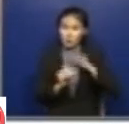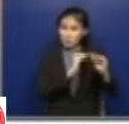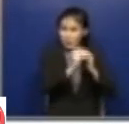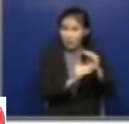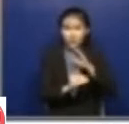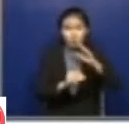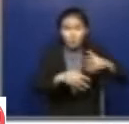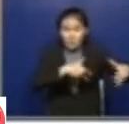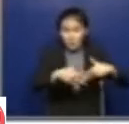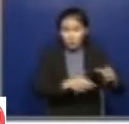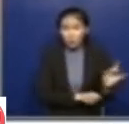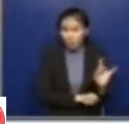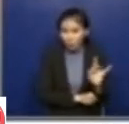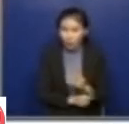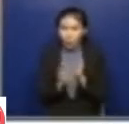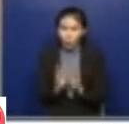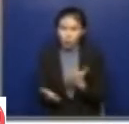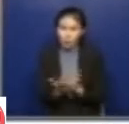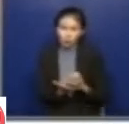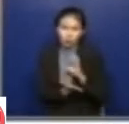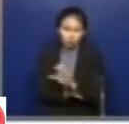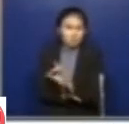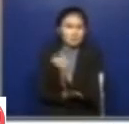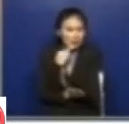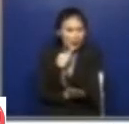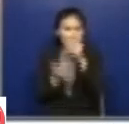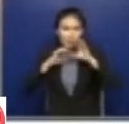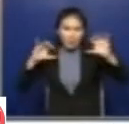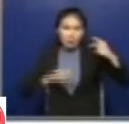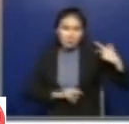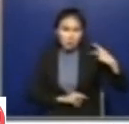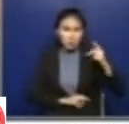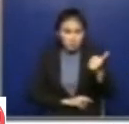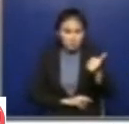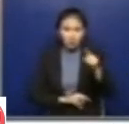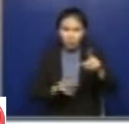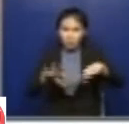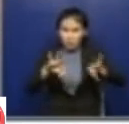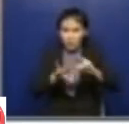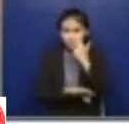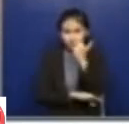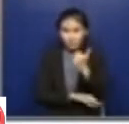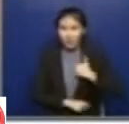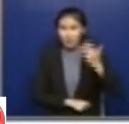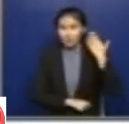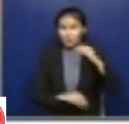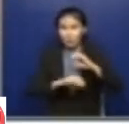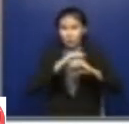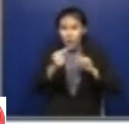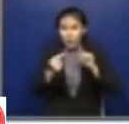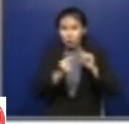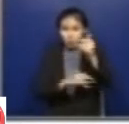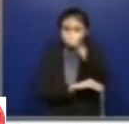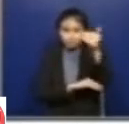ได้นายทุนอยู่ได้และรัฐได้ผลประโยชน์ที่ผ่านมาโครงการพัฒนาแห่งสหประชาชาติ